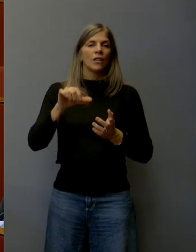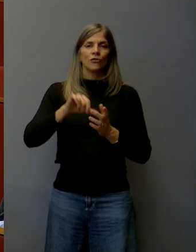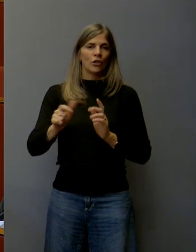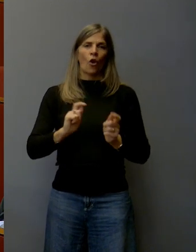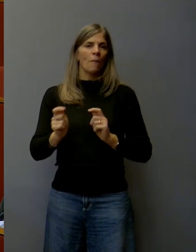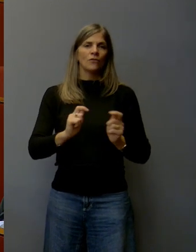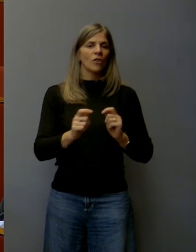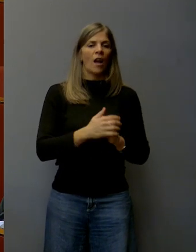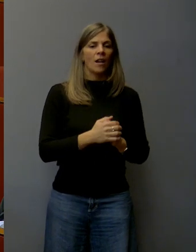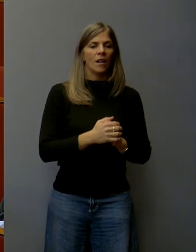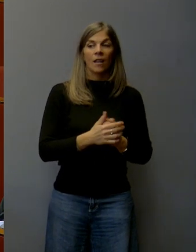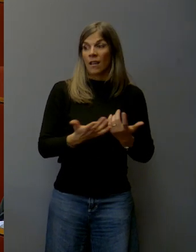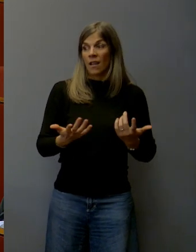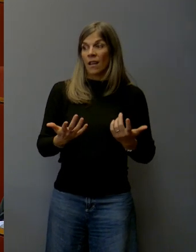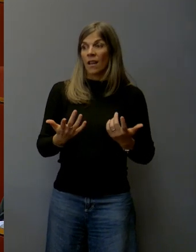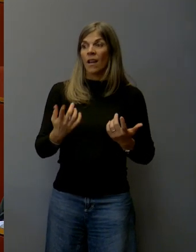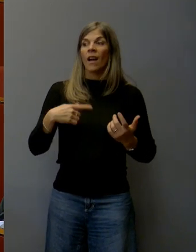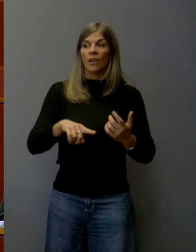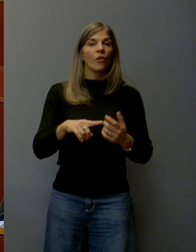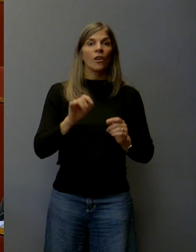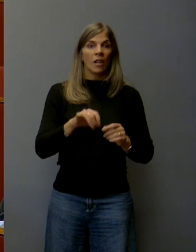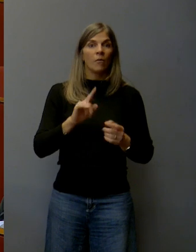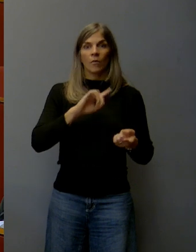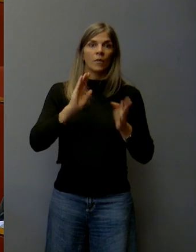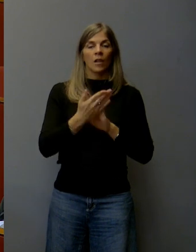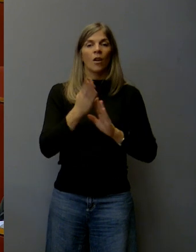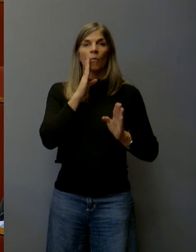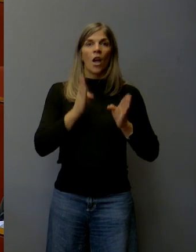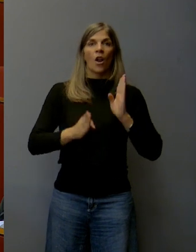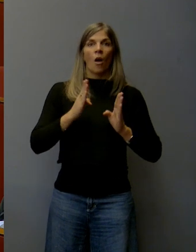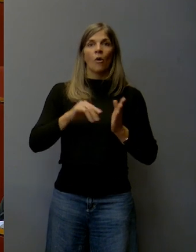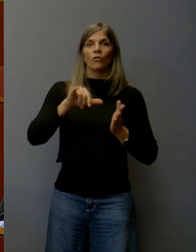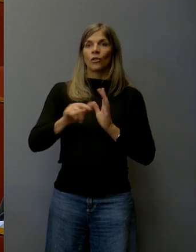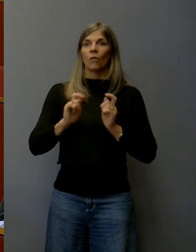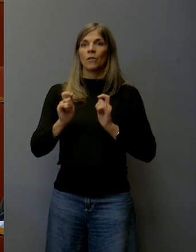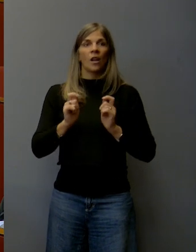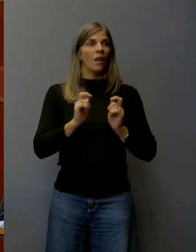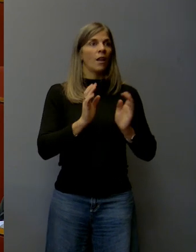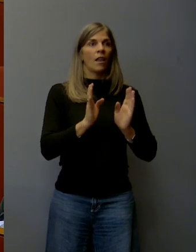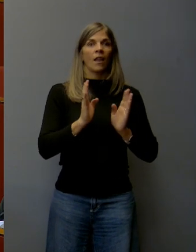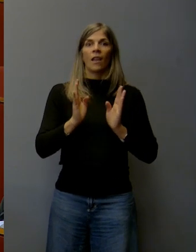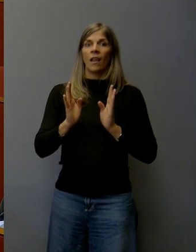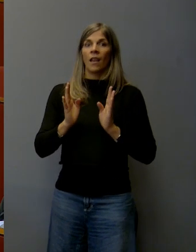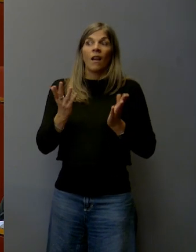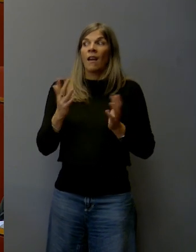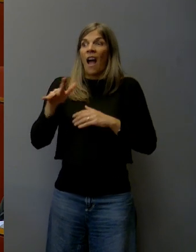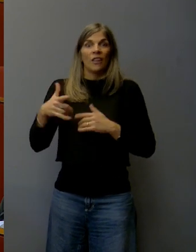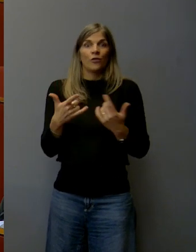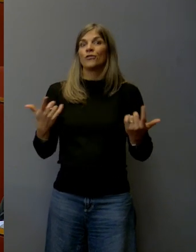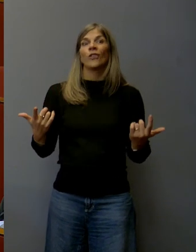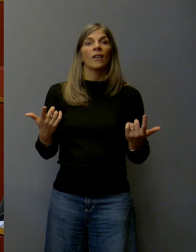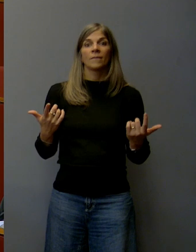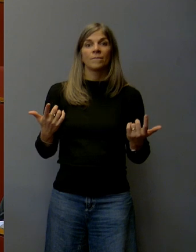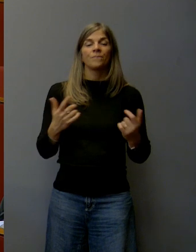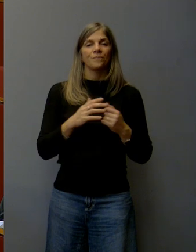attimo è trasformarci tutti in utenti di centri commerciali e basta Non c'è altro Allora il fatto di non avere messo